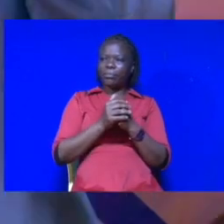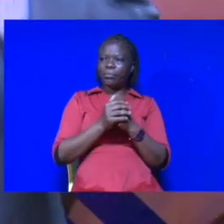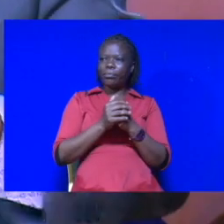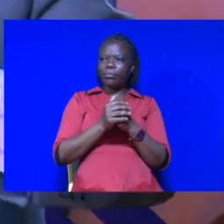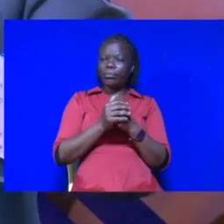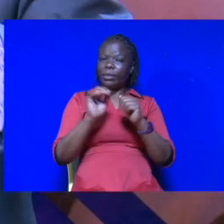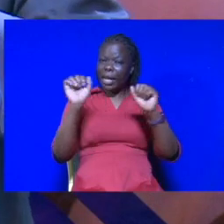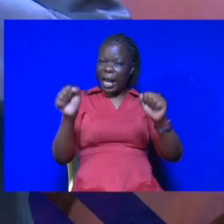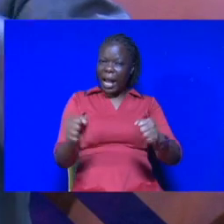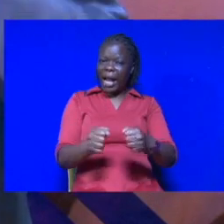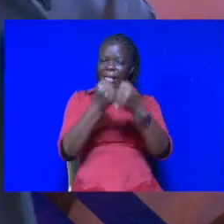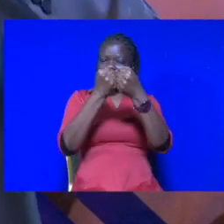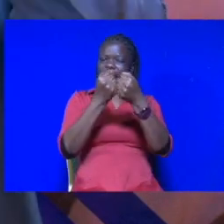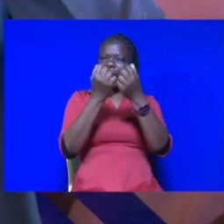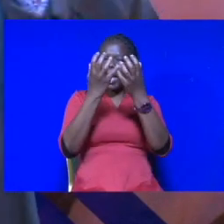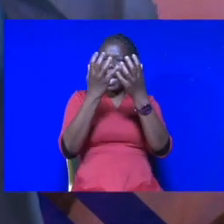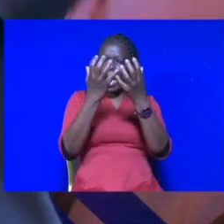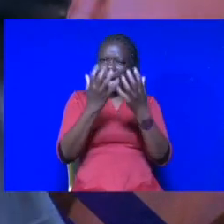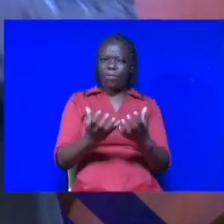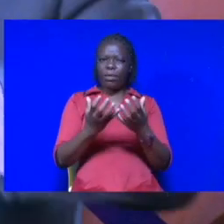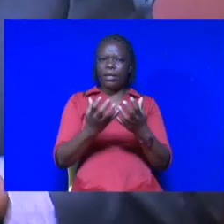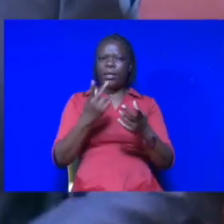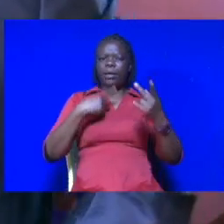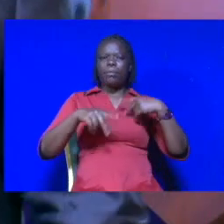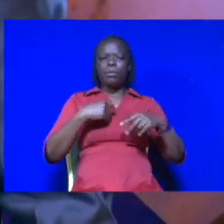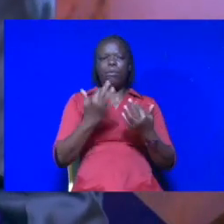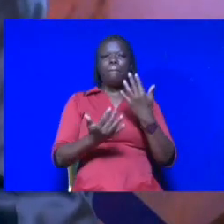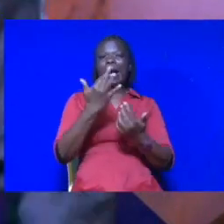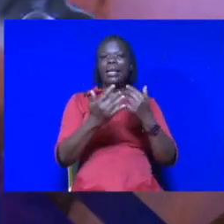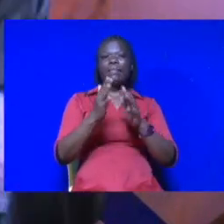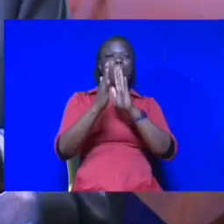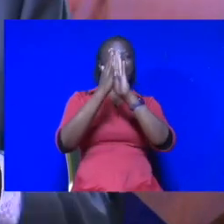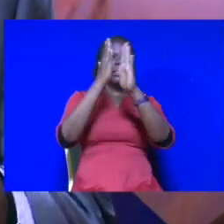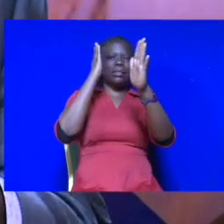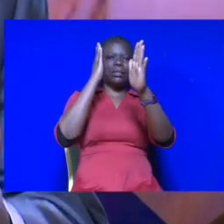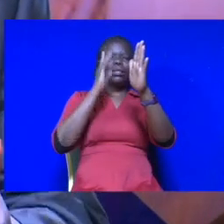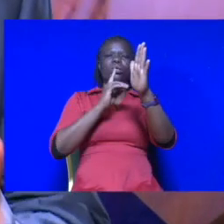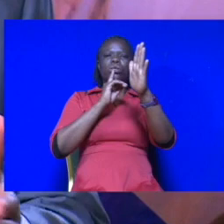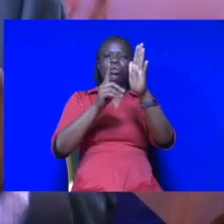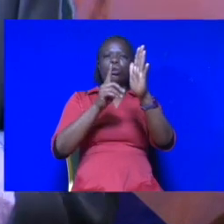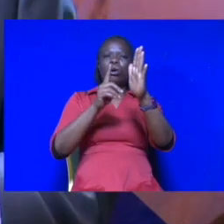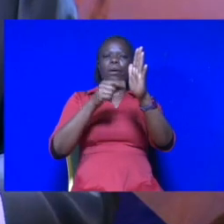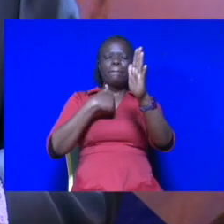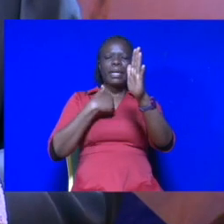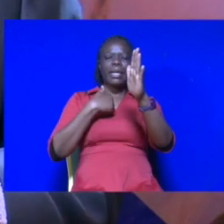ajali ilitokea, watu wakateketea katika lile basi. Kwa hiyo sina mashaka na